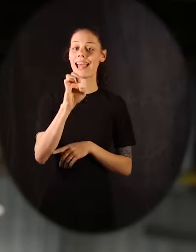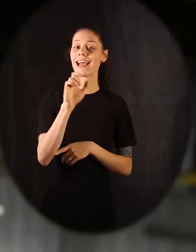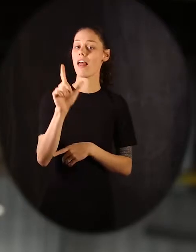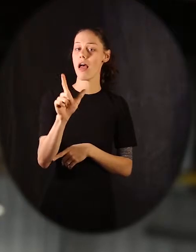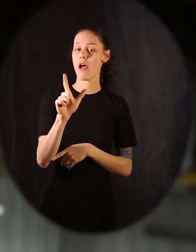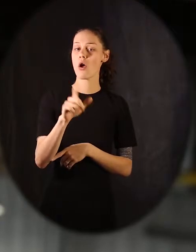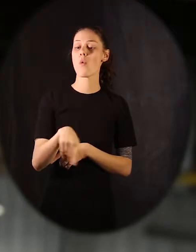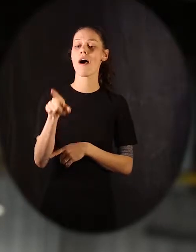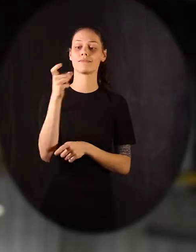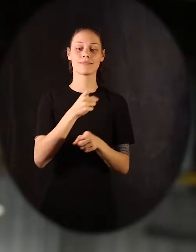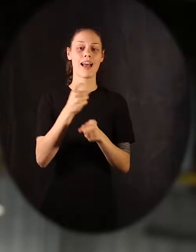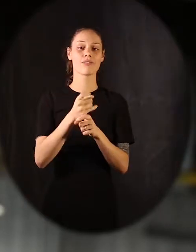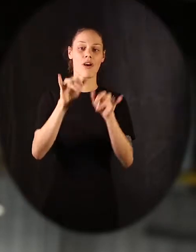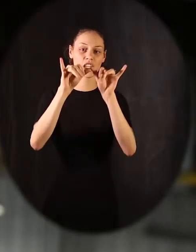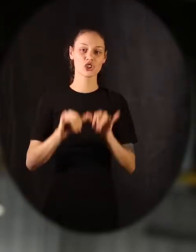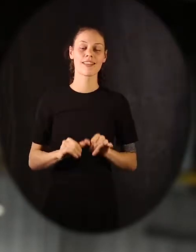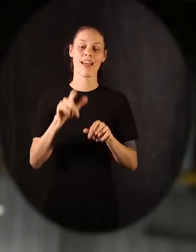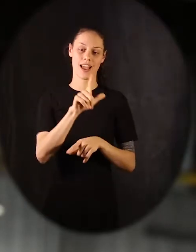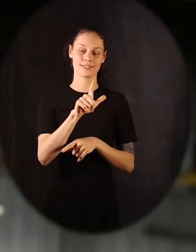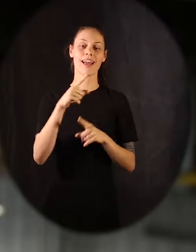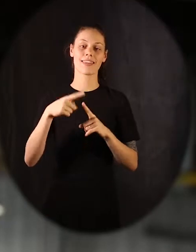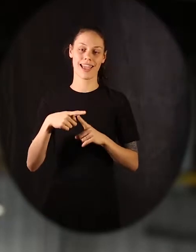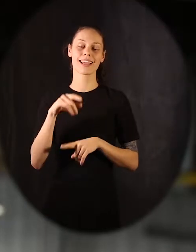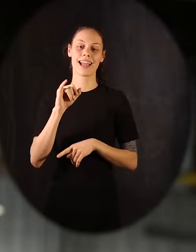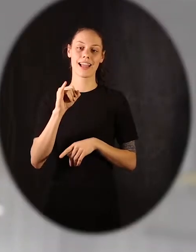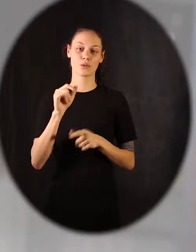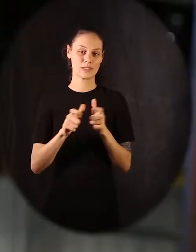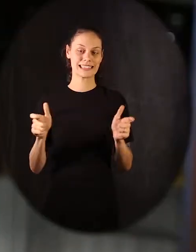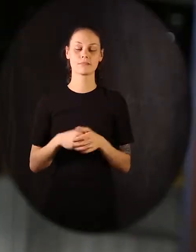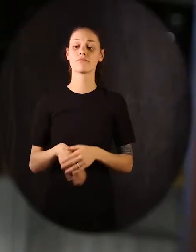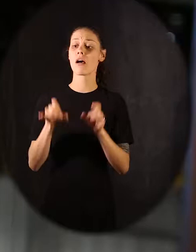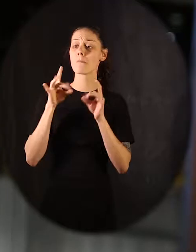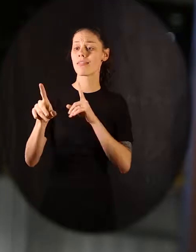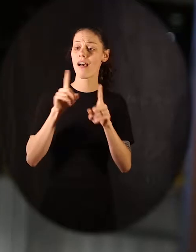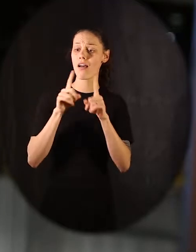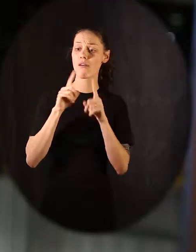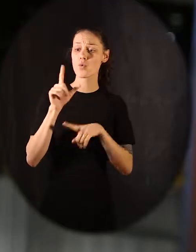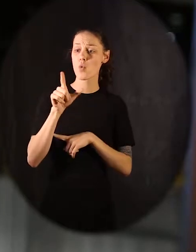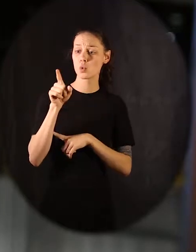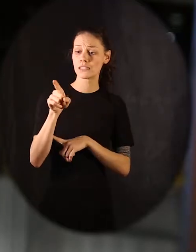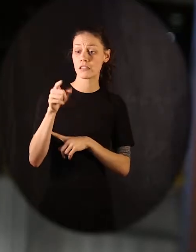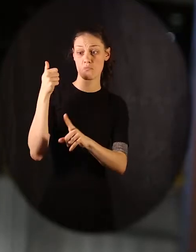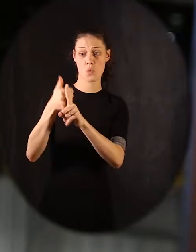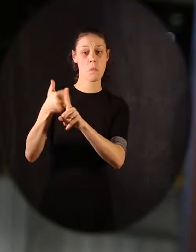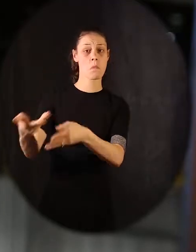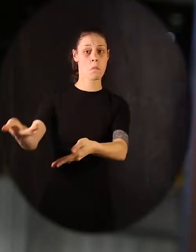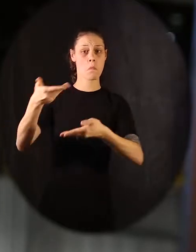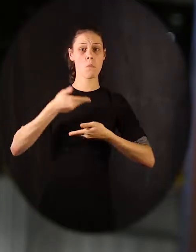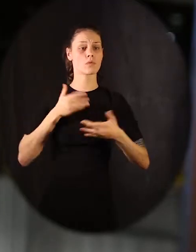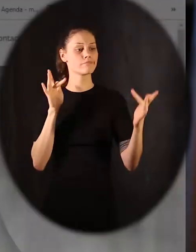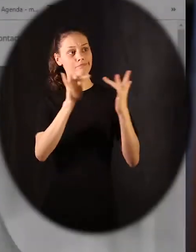Éric Langlois, directeur de l'ingénierie, LaserTech Industries. Pendant l'entrevue de Lucien, lui-même nous a proposé